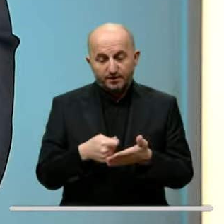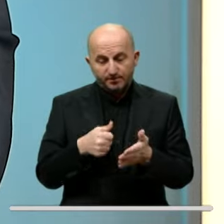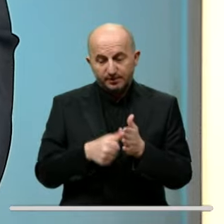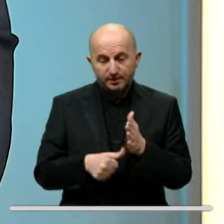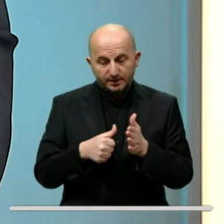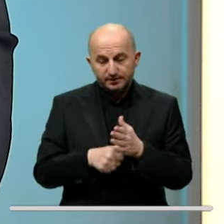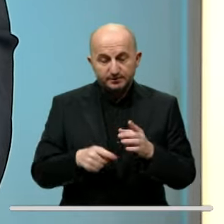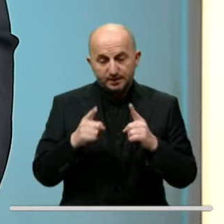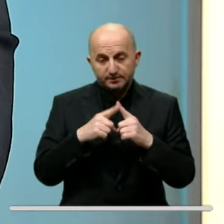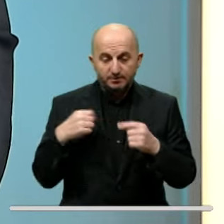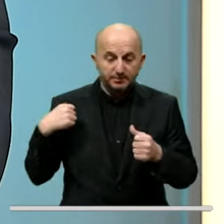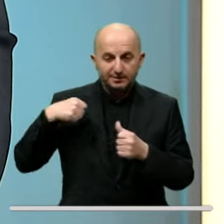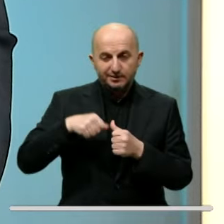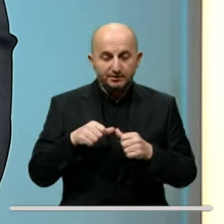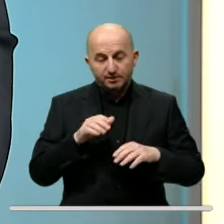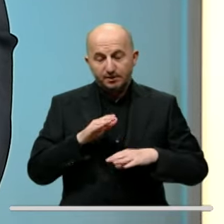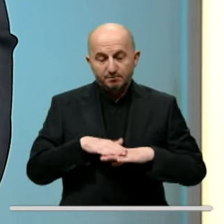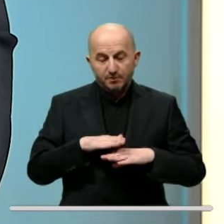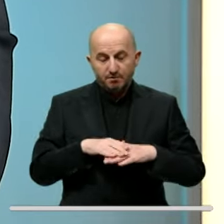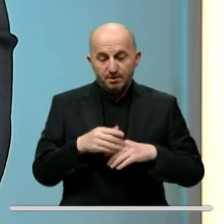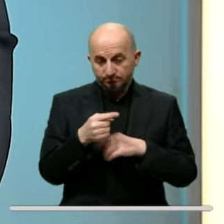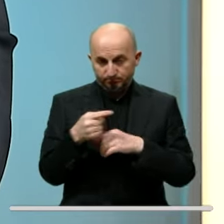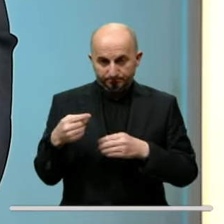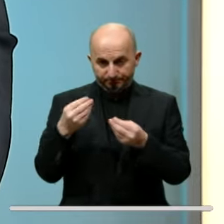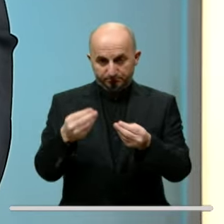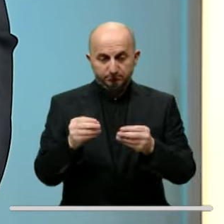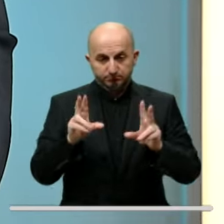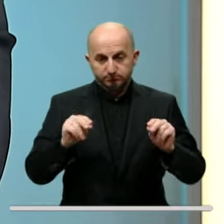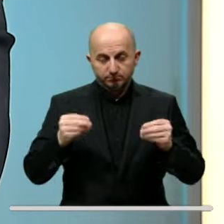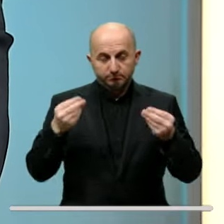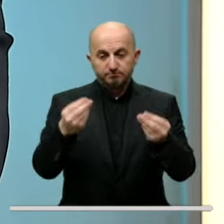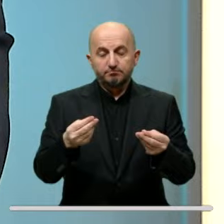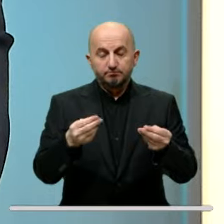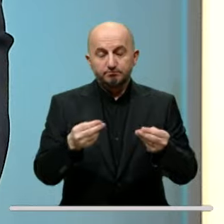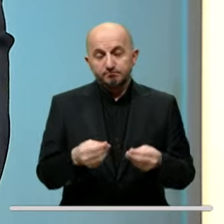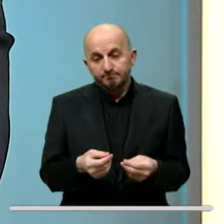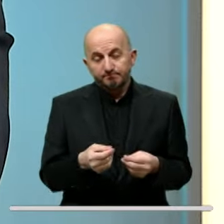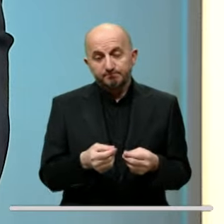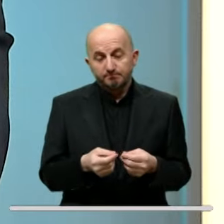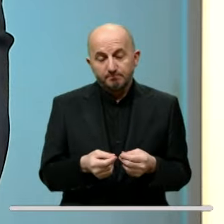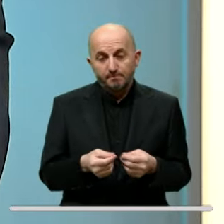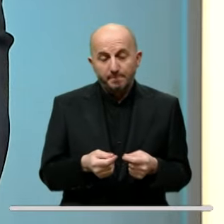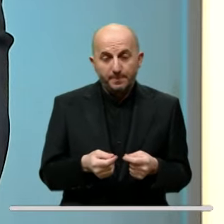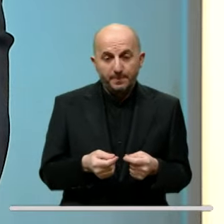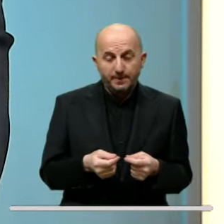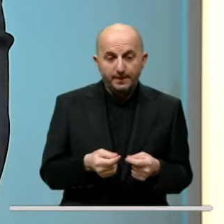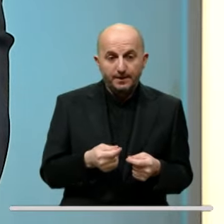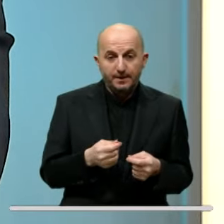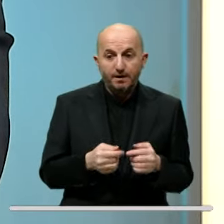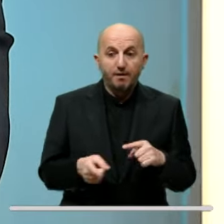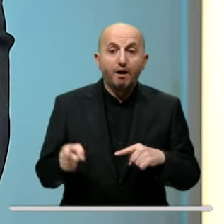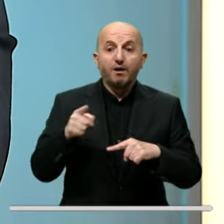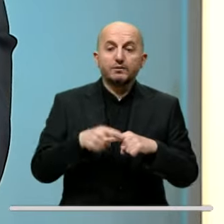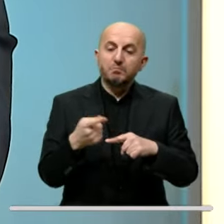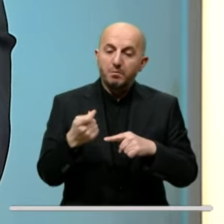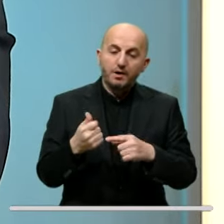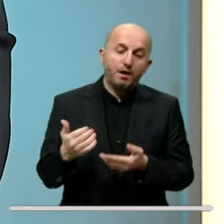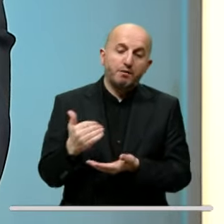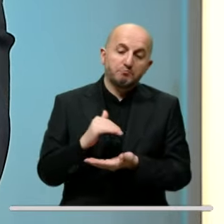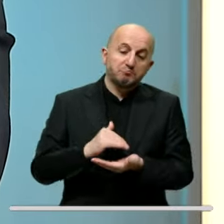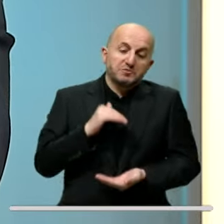lazım. Eksik mi verdim, tam mı verdim? Eğer eyvallah. Eksik vermiş ise veya bir miktar daha para elde etmişse onun